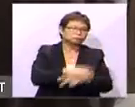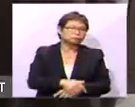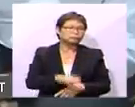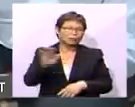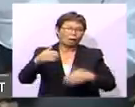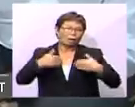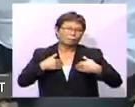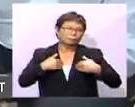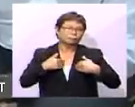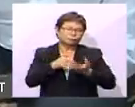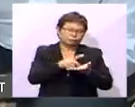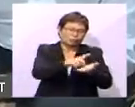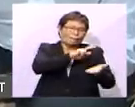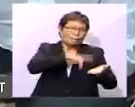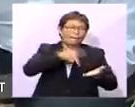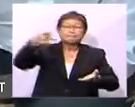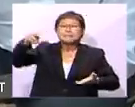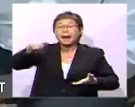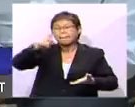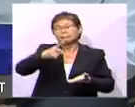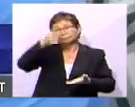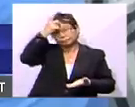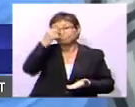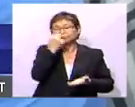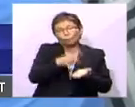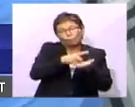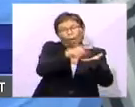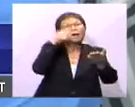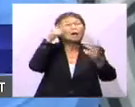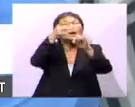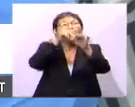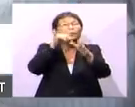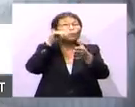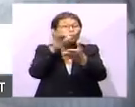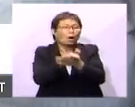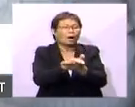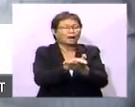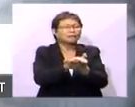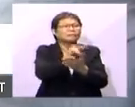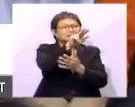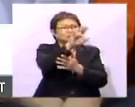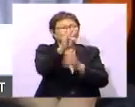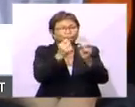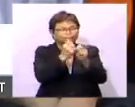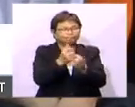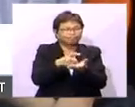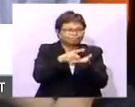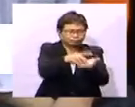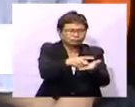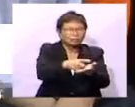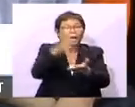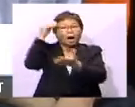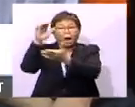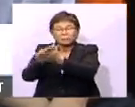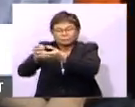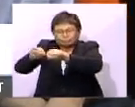Beliau turut menyampaikan sumbangan peribadi Perdana Menteri kepada isteri mangsa Tengku Mastura Tengku Muhammad 37 tahun. Menurut beliau, kehilangan